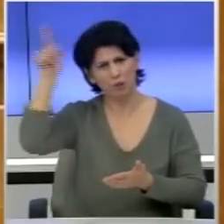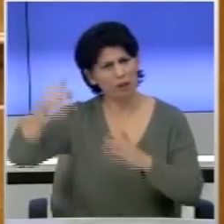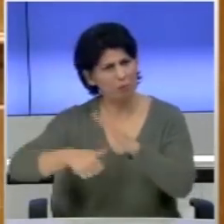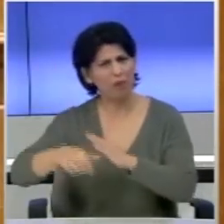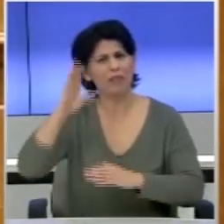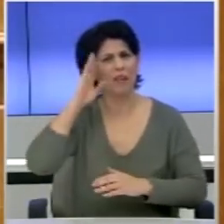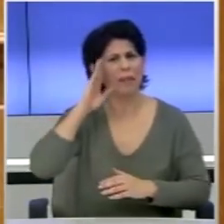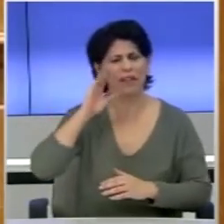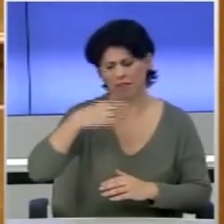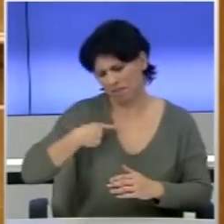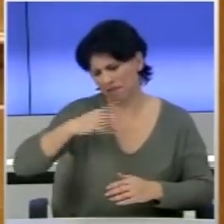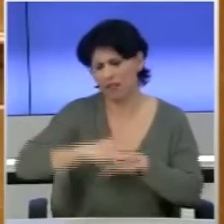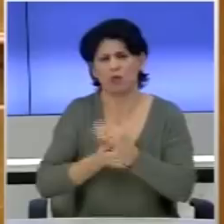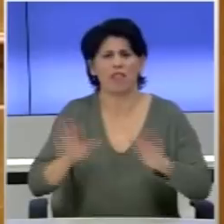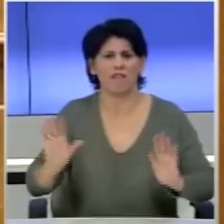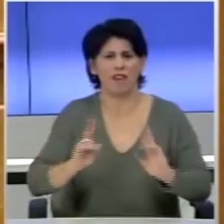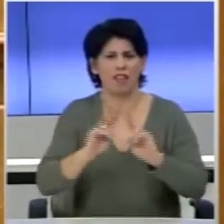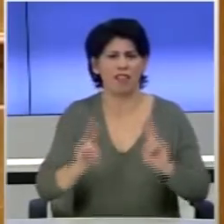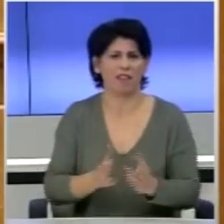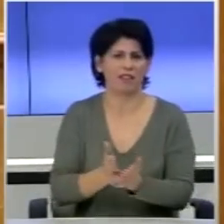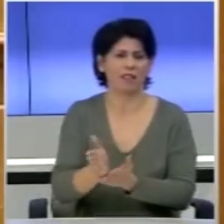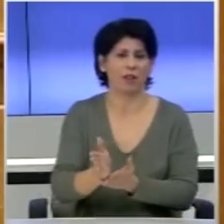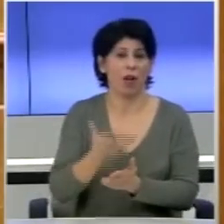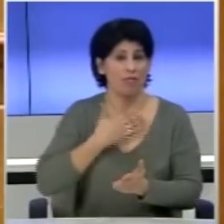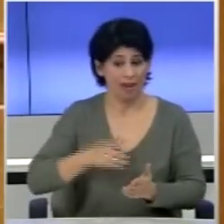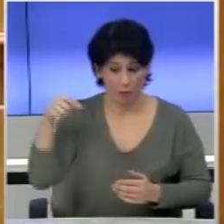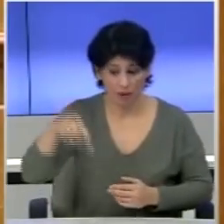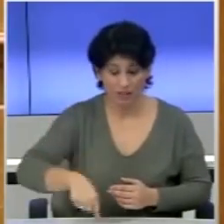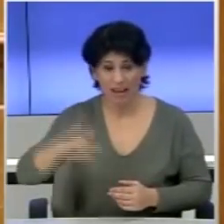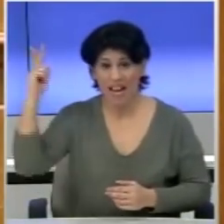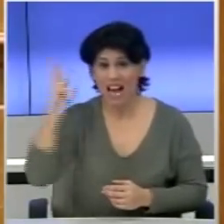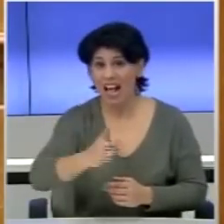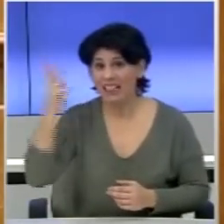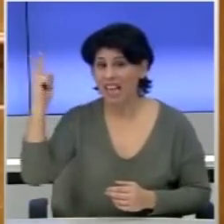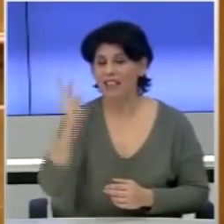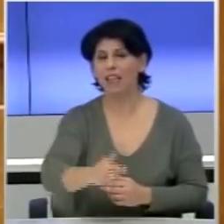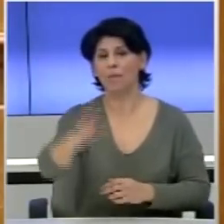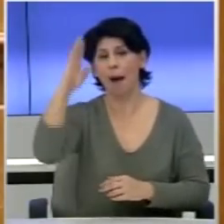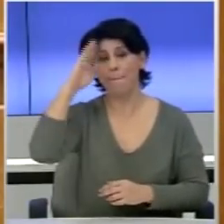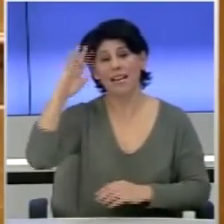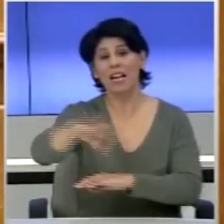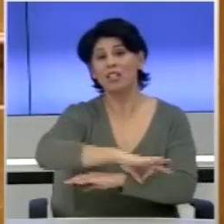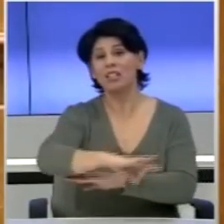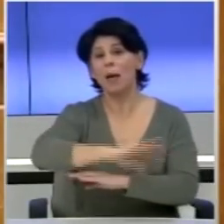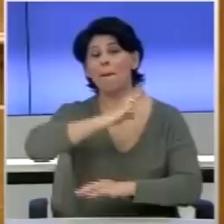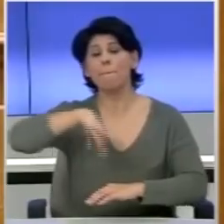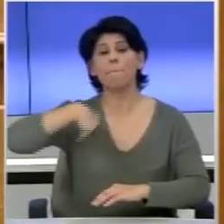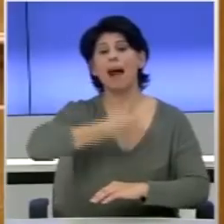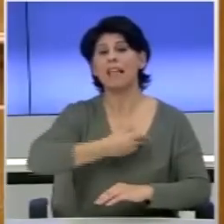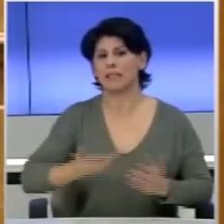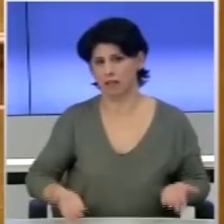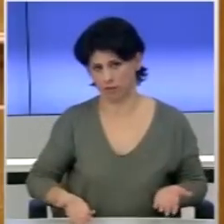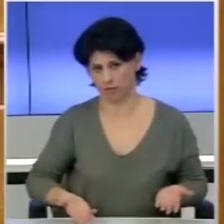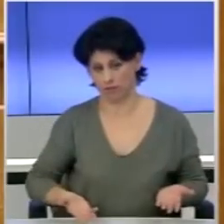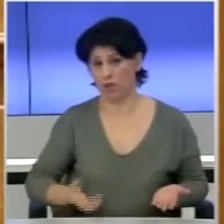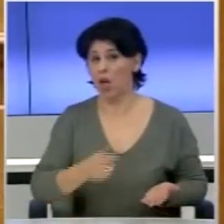Ηνωμένες Πολιτείες. Θέλουμε ιδιαίτερα σήμερα να καταγγείλουμε το αμερικάνικο σχέδιο για το Παλαιστινιακό, γιατί